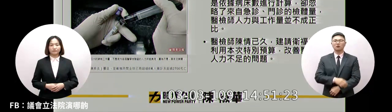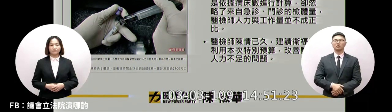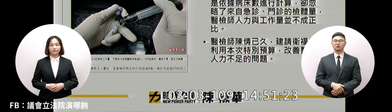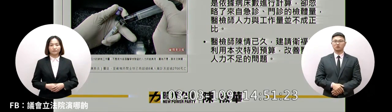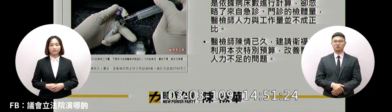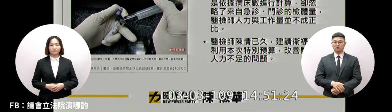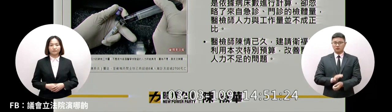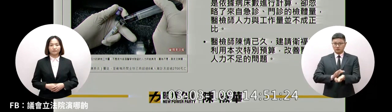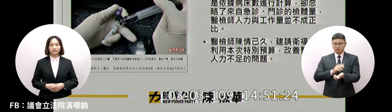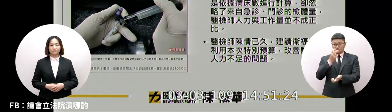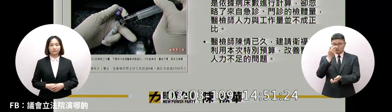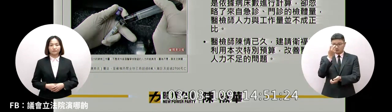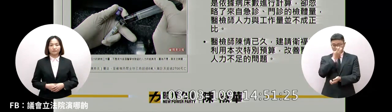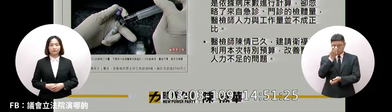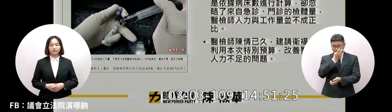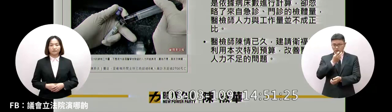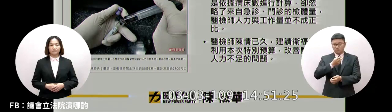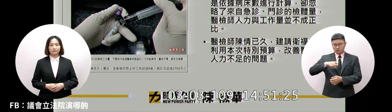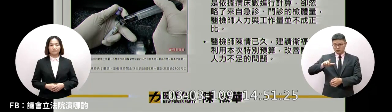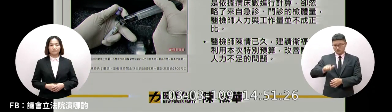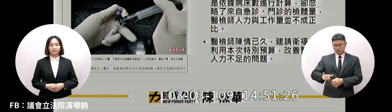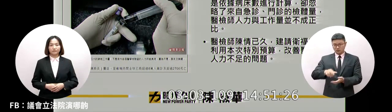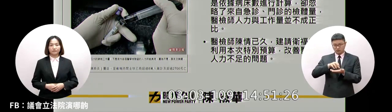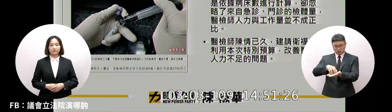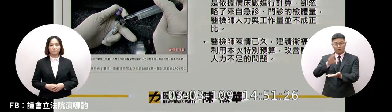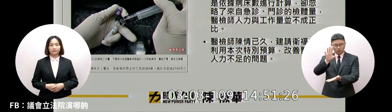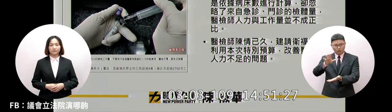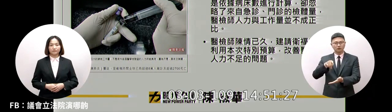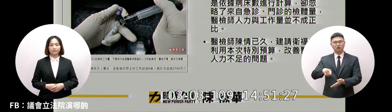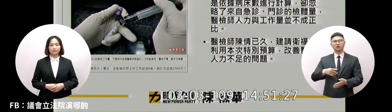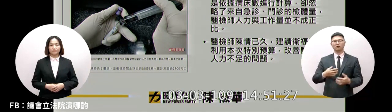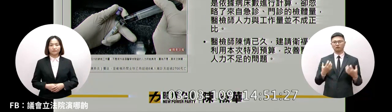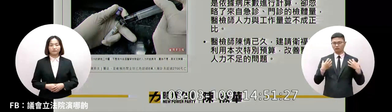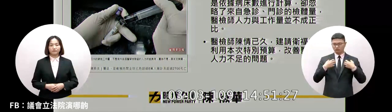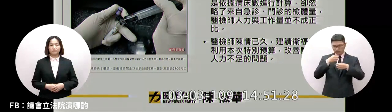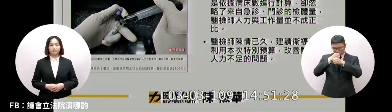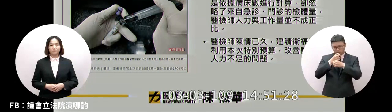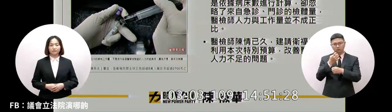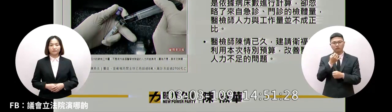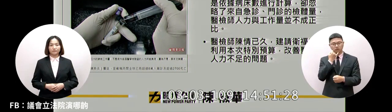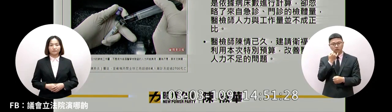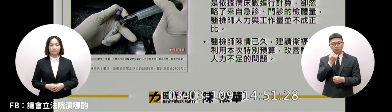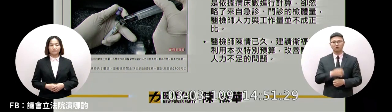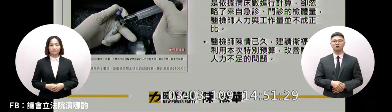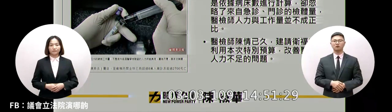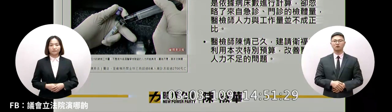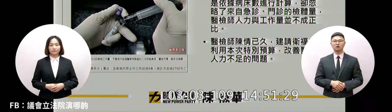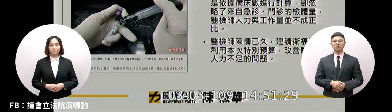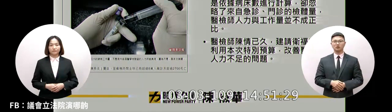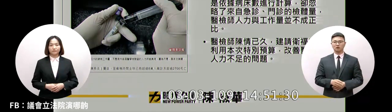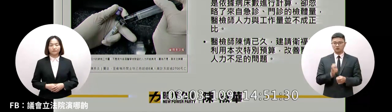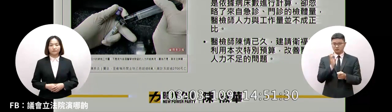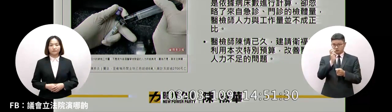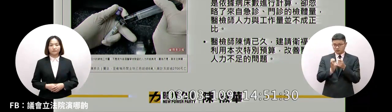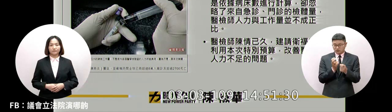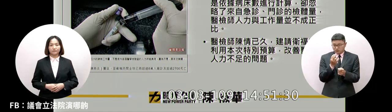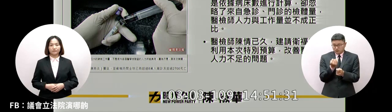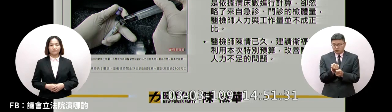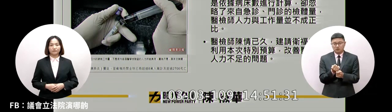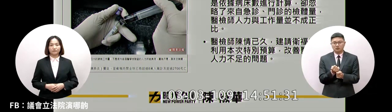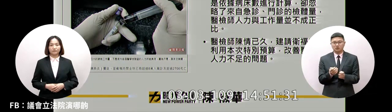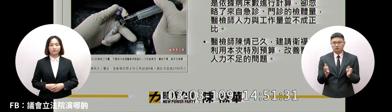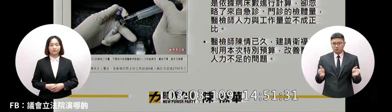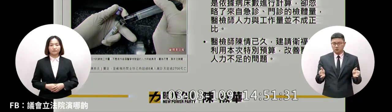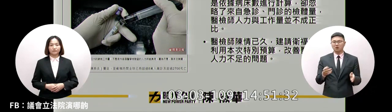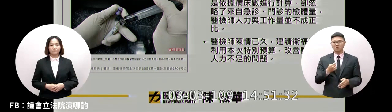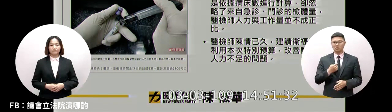格，他们才能够做这个检验分析。那这个检验分析，在我这多年来的经验，就是他要